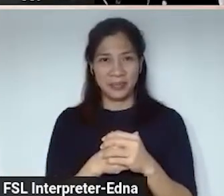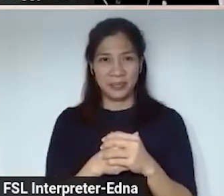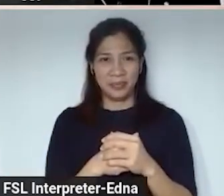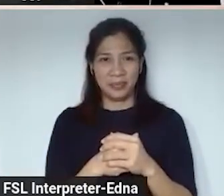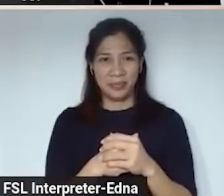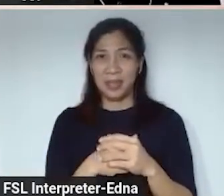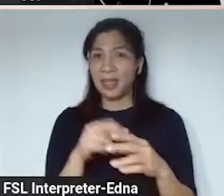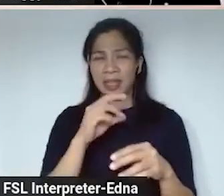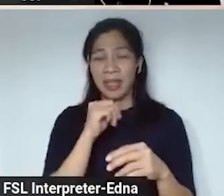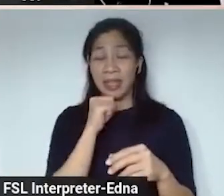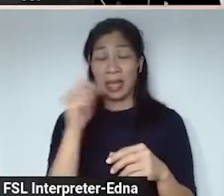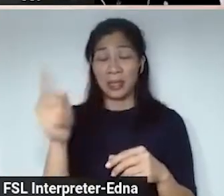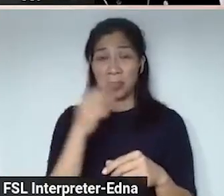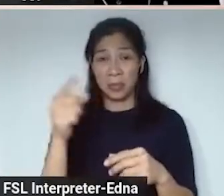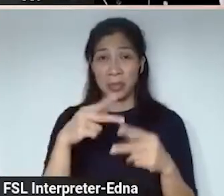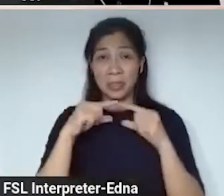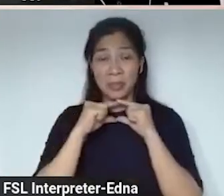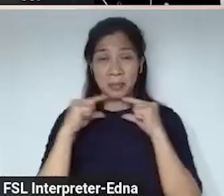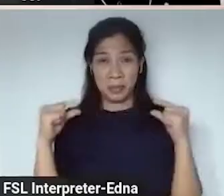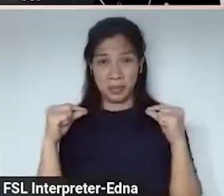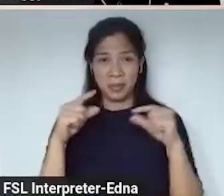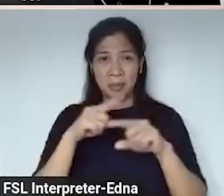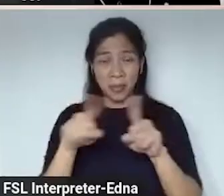right now. You know,